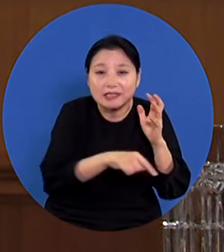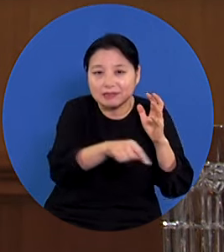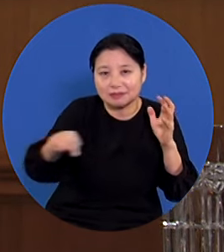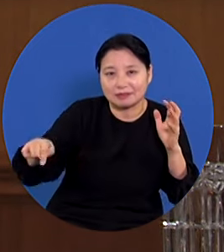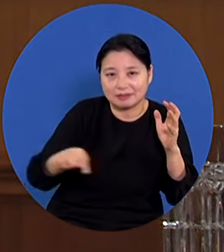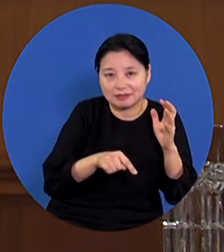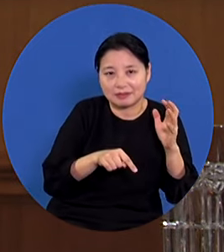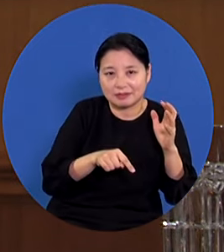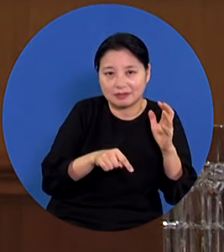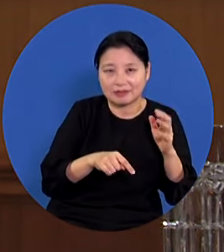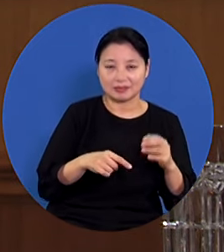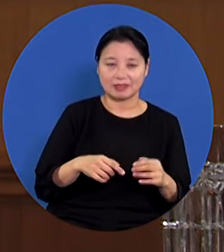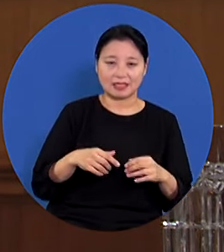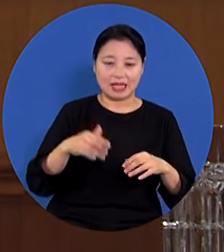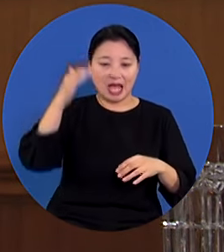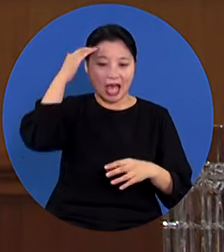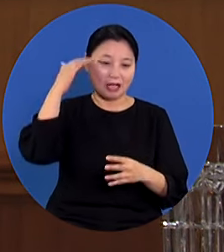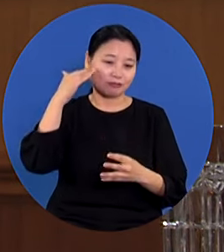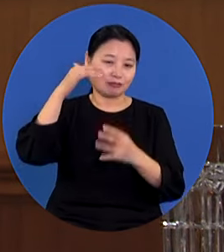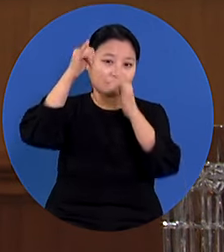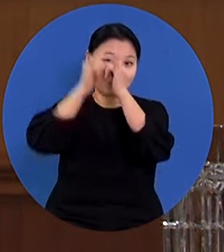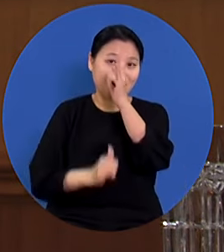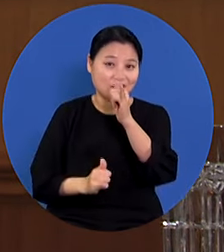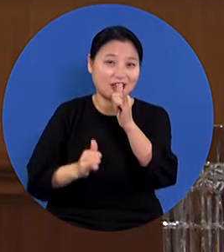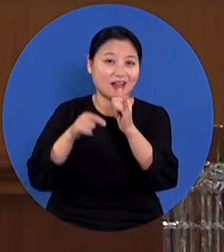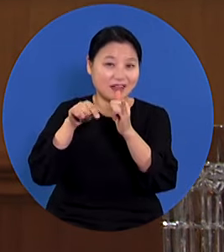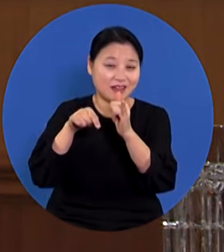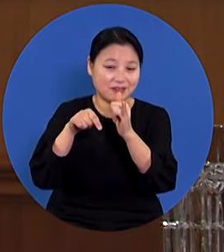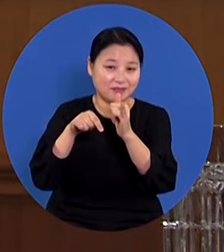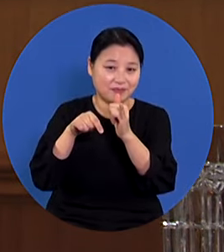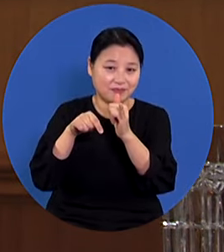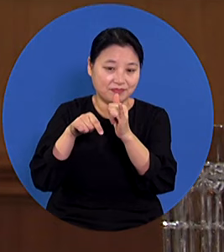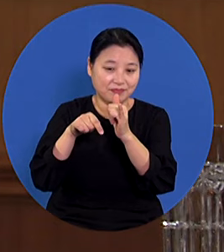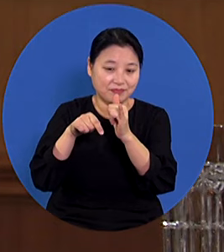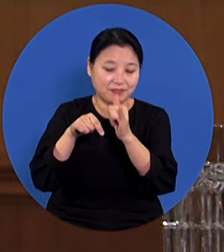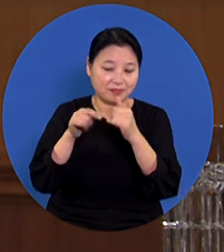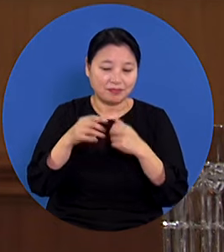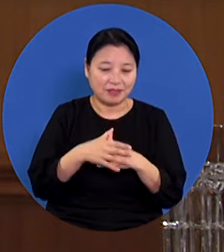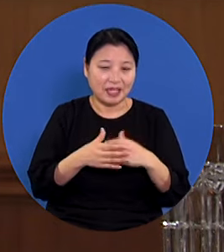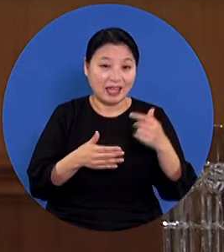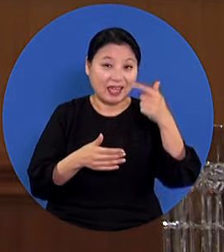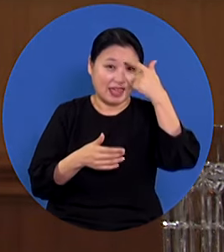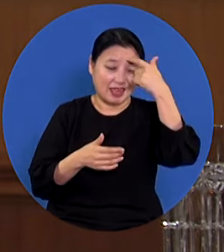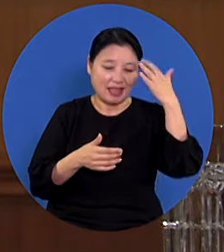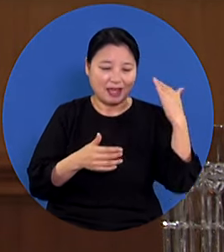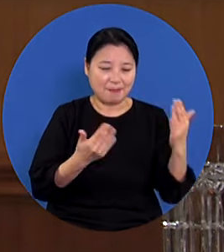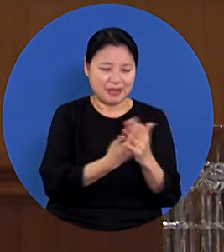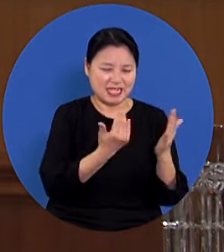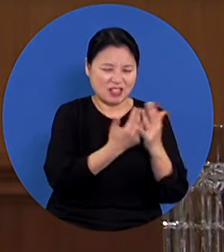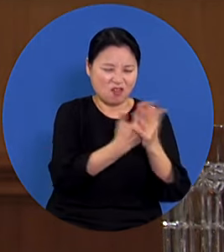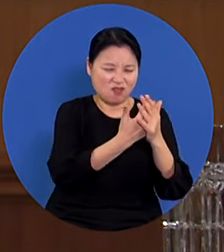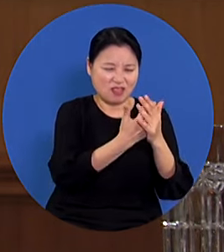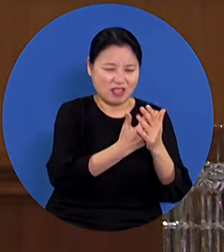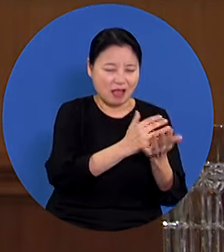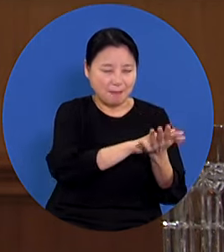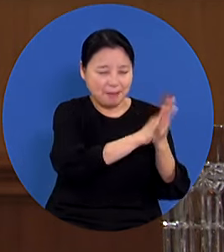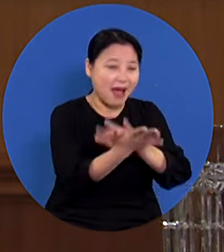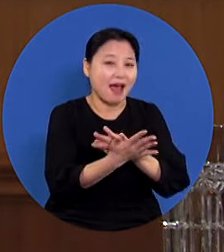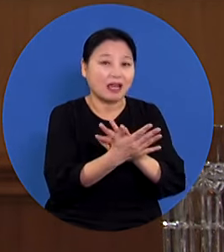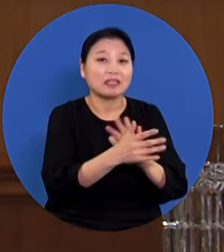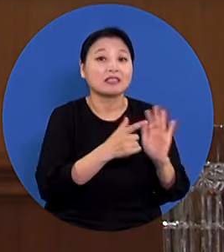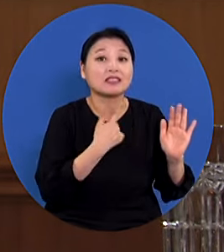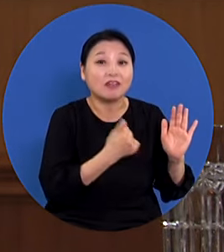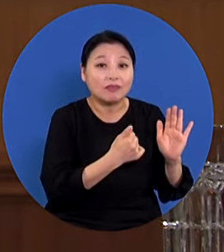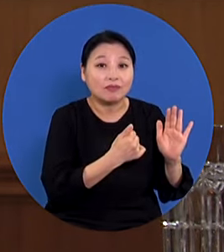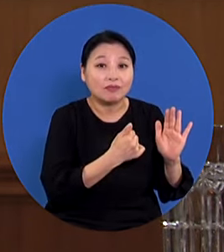친구들은 지금까지 우리나라가 있었던 어떤 상황과 다르게 굉장히 우리나라가 발전되어 있고 굉장히 수준 높은